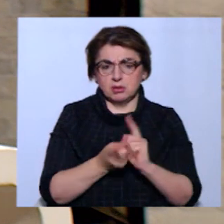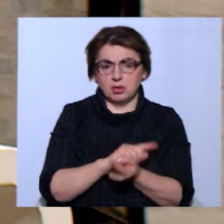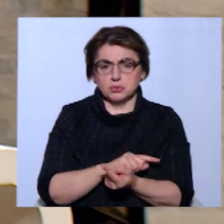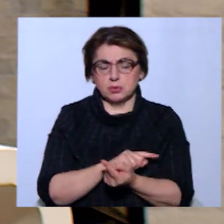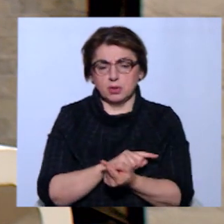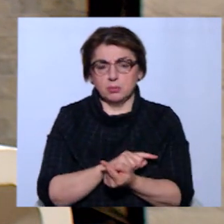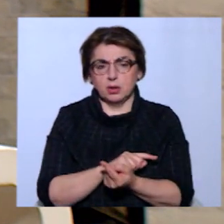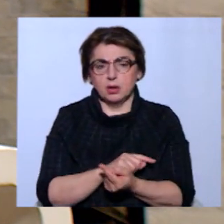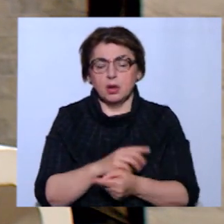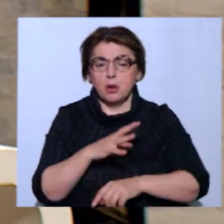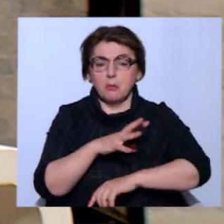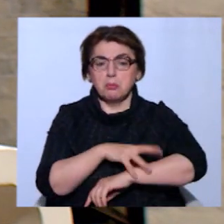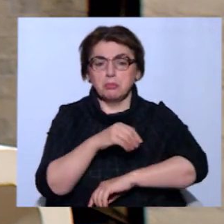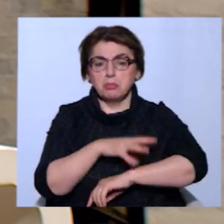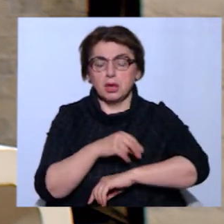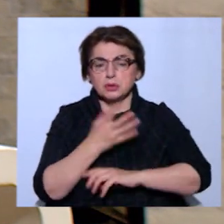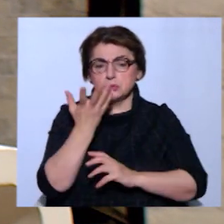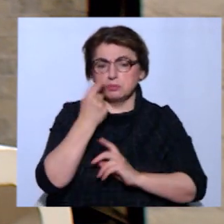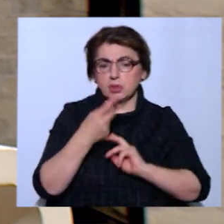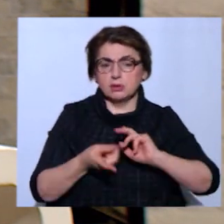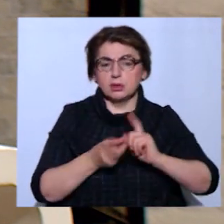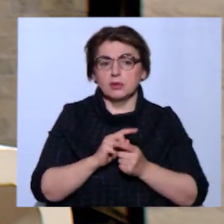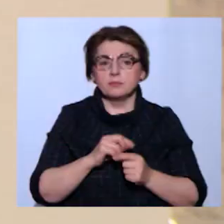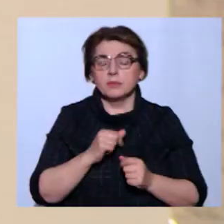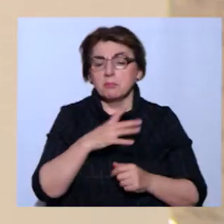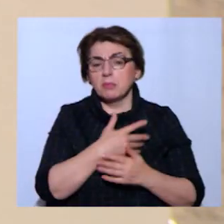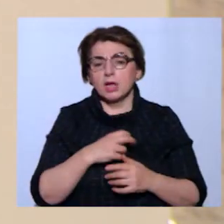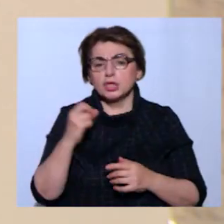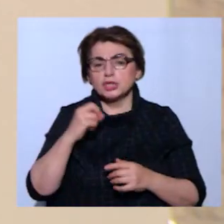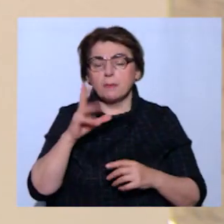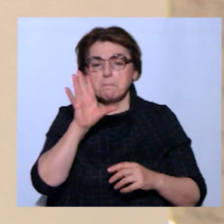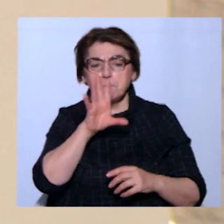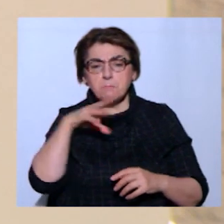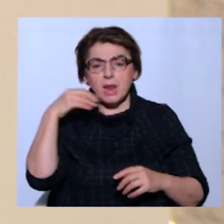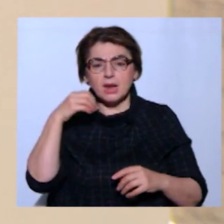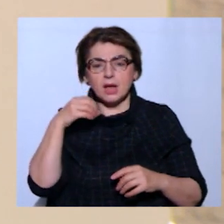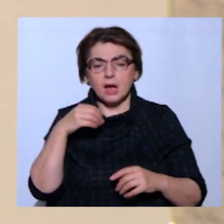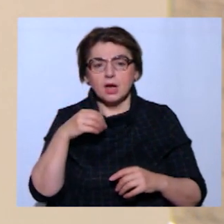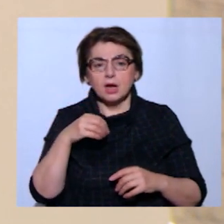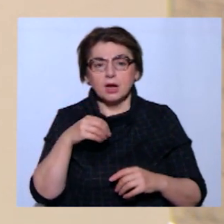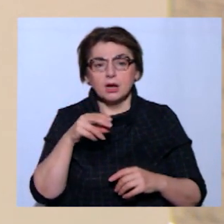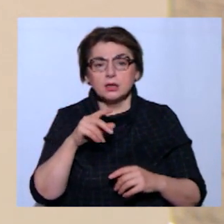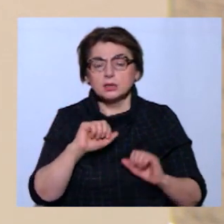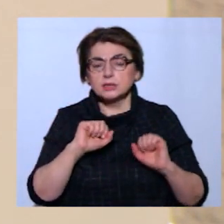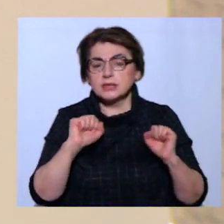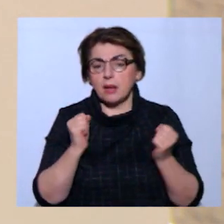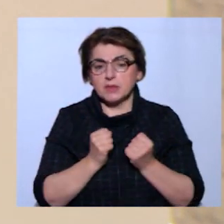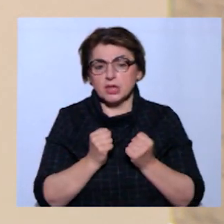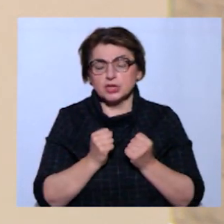შეფერილობა სიცვლიან ბეწვის შეფერილობას. მაგალითად არქტიკული მელა. აქტიკული მელა